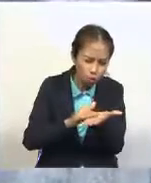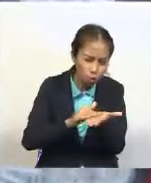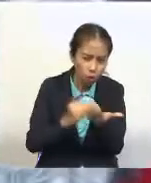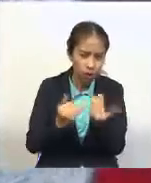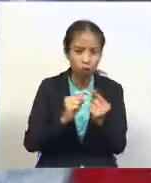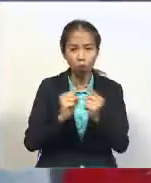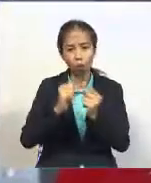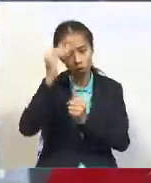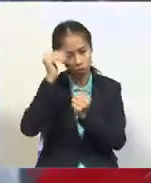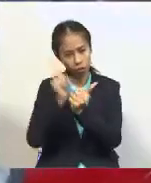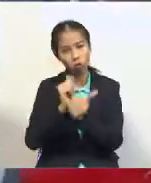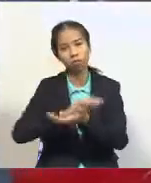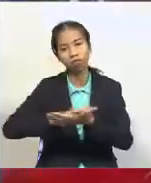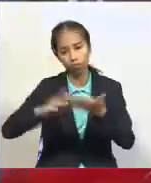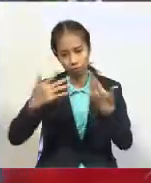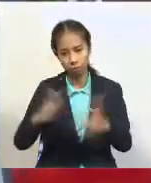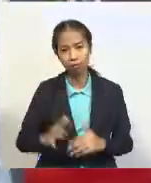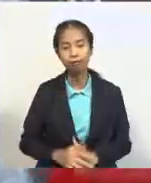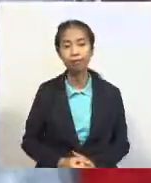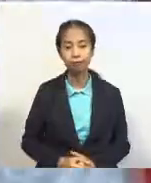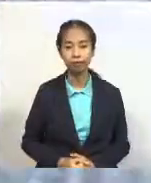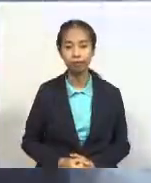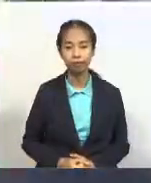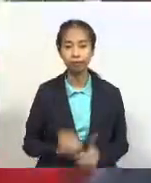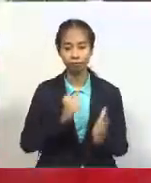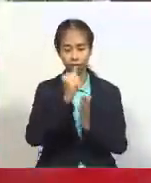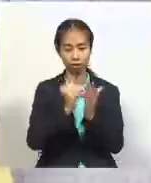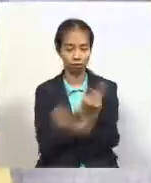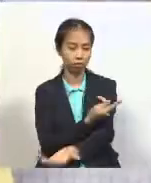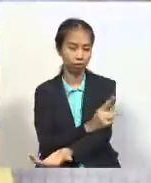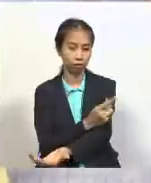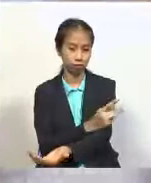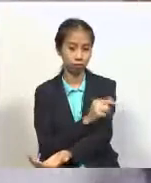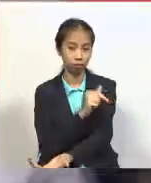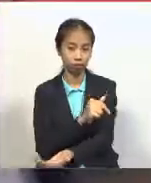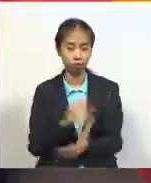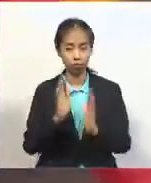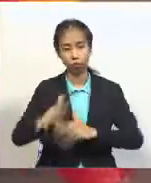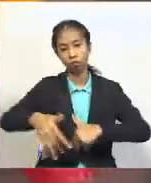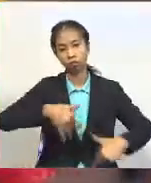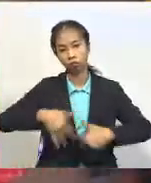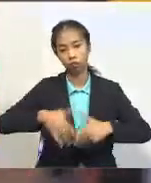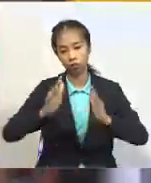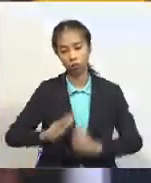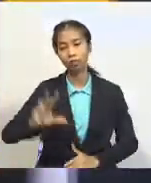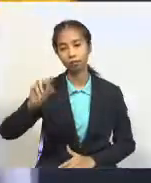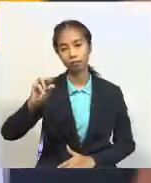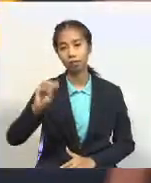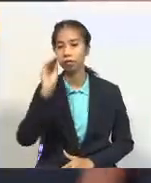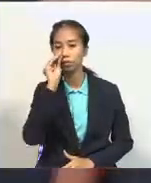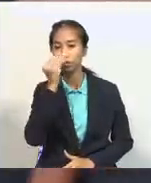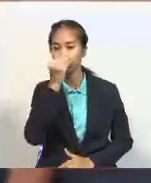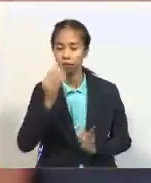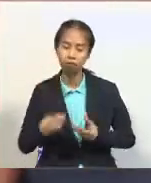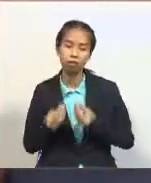คลียร์กับเจ้าหน้าที่เรียบร้อยแล้วครับ ค่ะส่วนที่จังหวัดภูเก็ตค่ะชาวบ้านตำบลกะรนประมาณ30คนนะคะก็ไปมอบช่อดอกไ